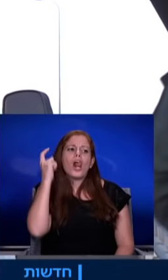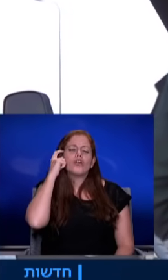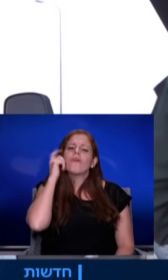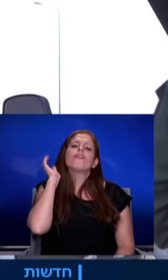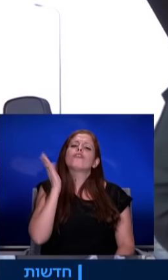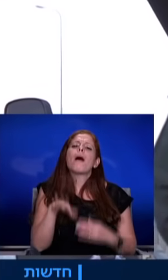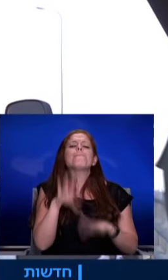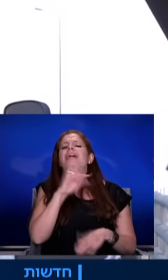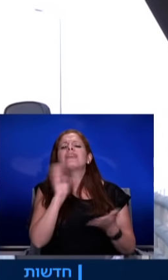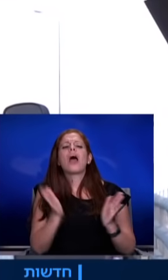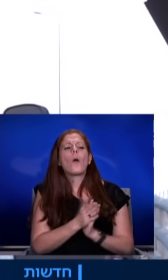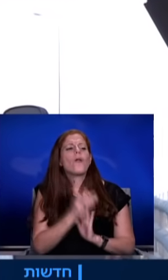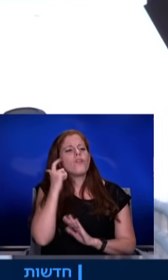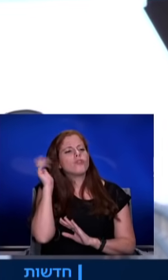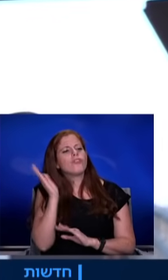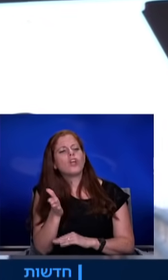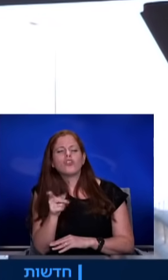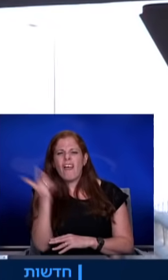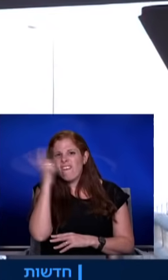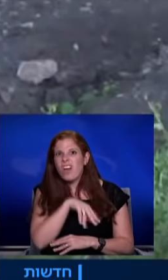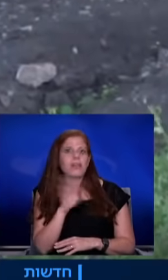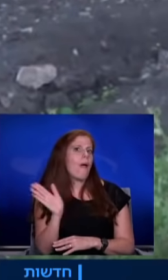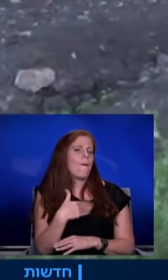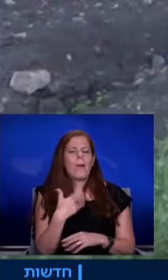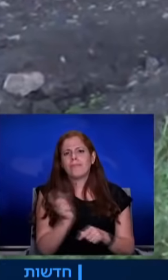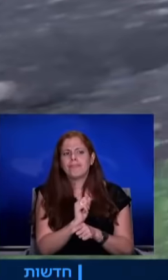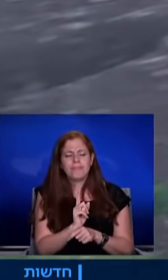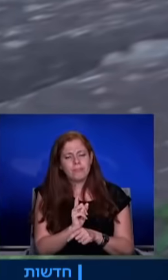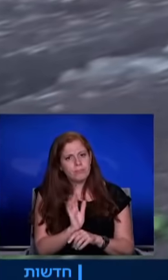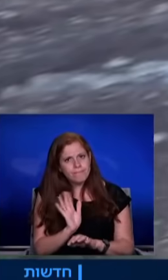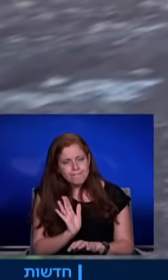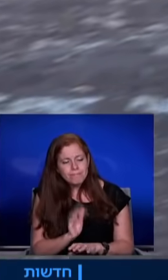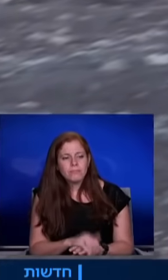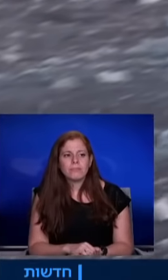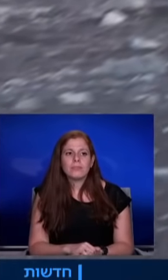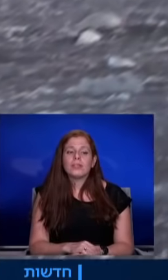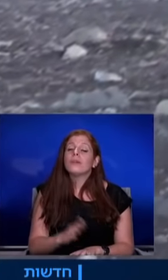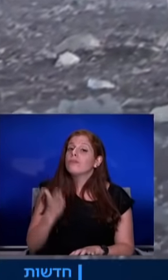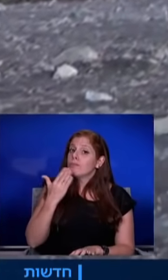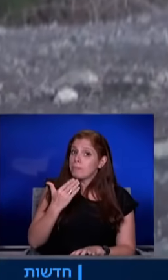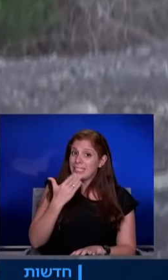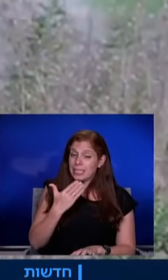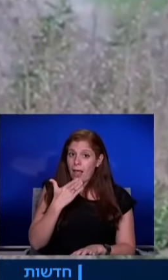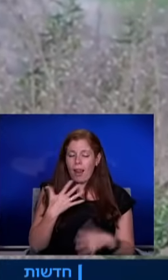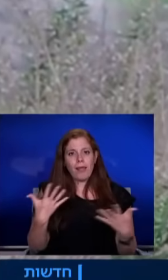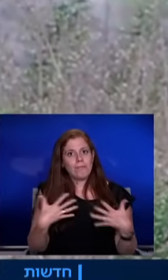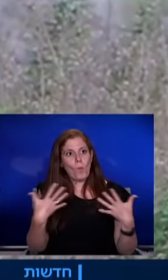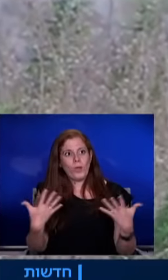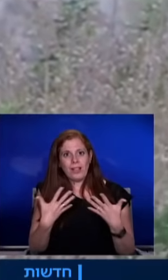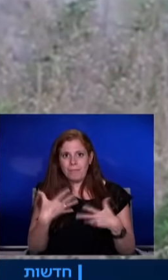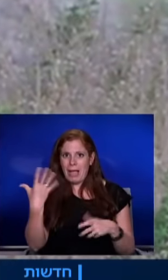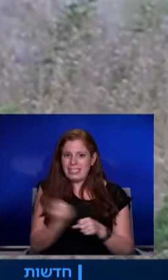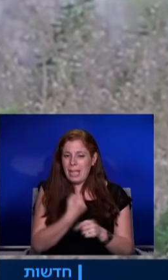את הכל, ולא לחשוב ישר שאתה הבנת הכל מהר מאוד. ועוד בישראל מעודדים מההצלחה היחסית שהגיעה בסוף